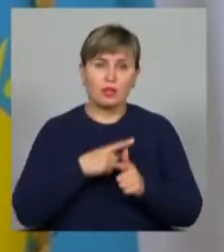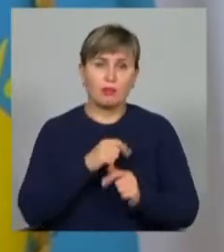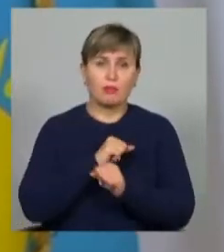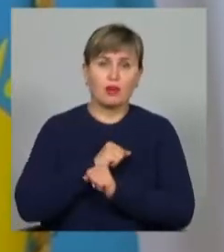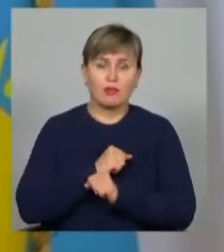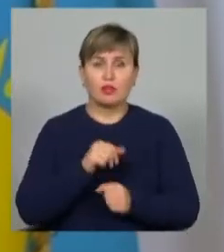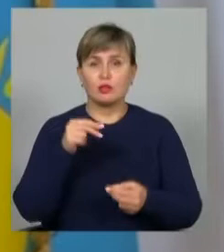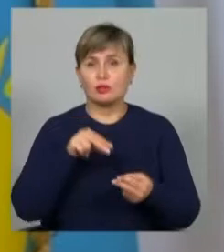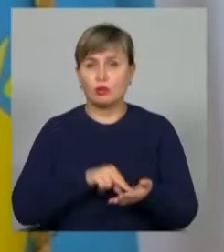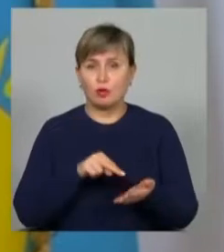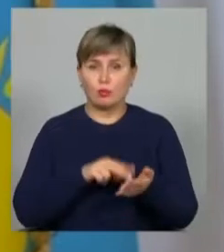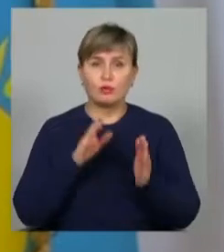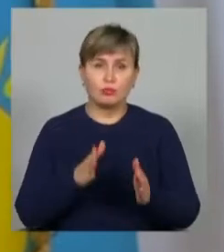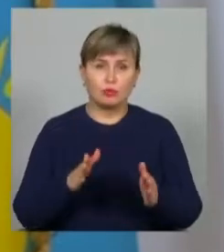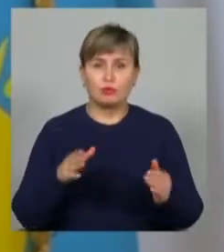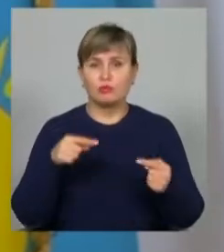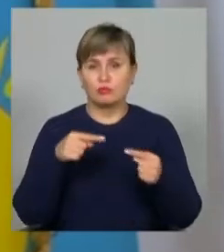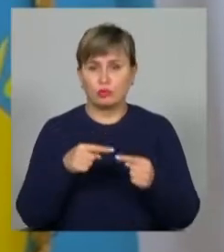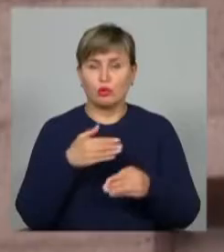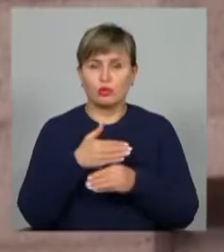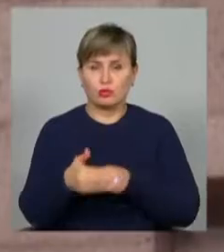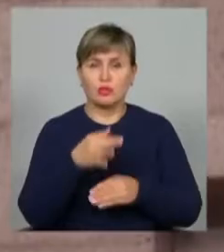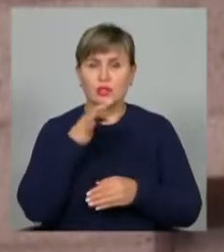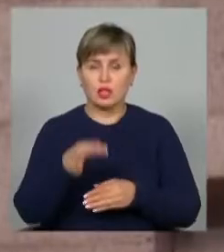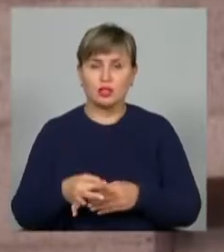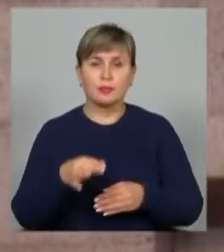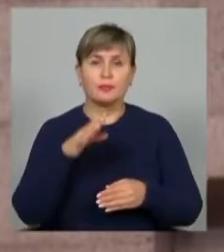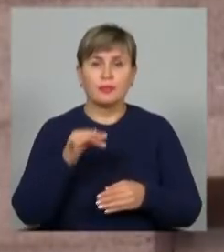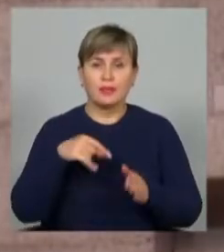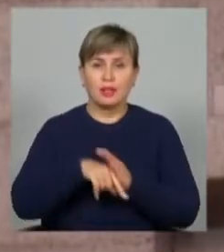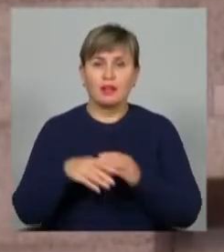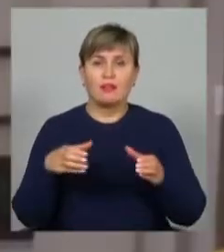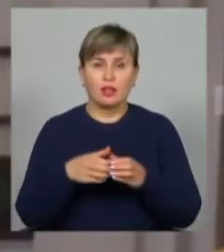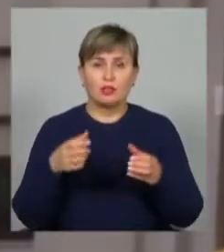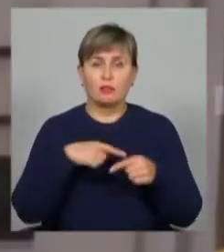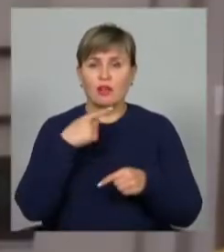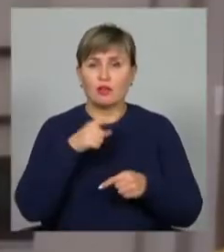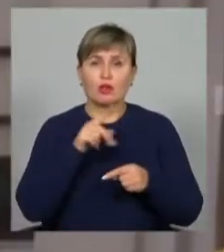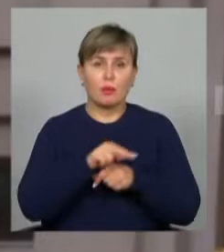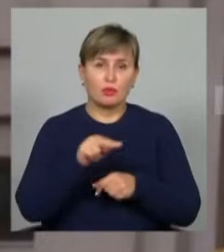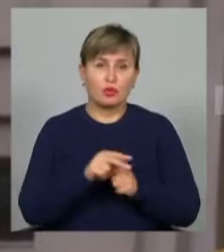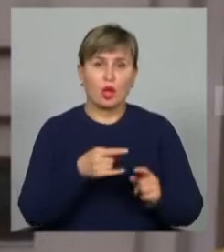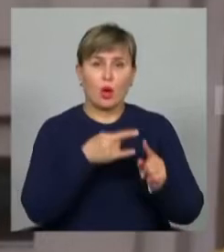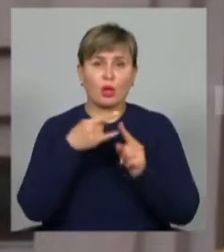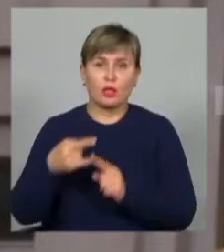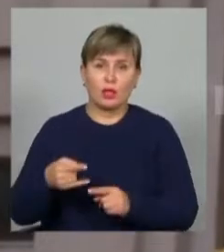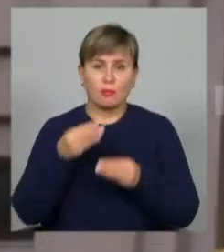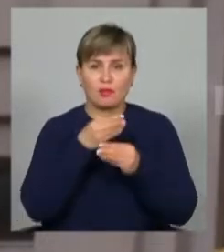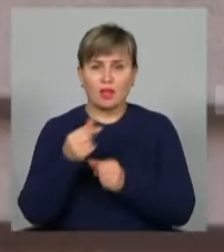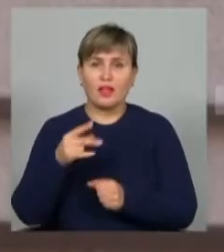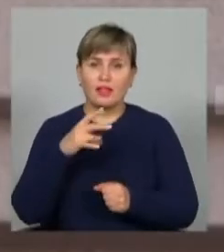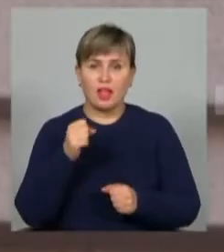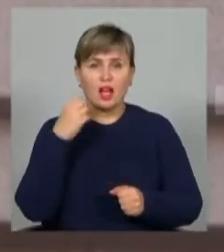Касательно стоимости, скоро будет известна точная сумма обучения. Тем временем в самом ведомстве считают, что обучение в онлайн-формате повлияет на